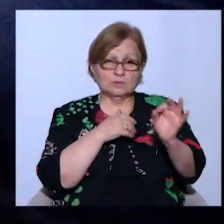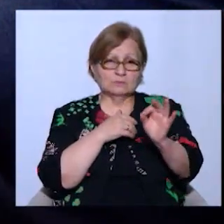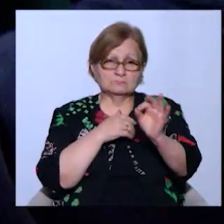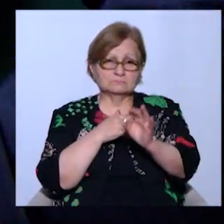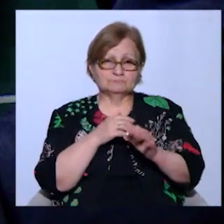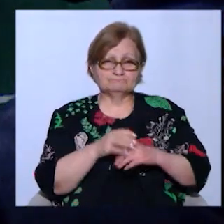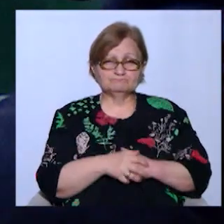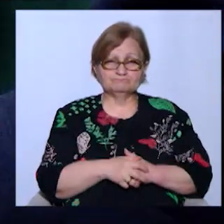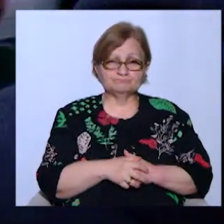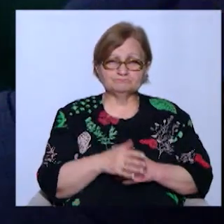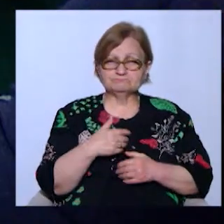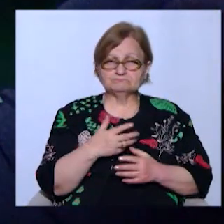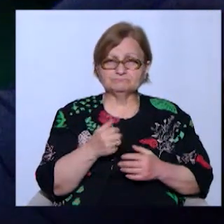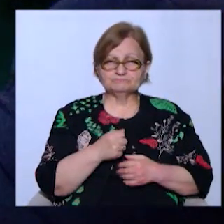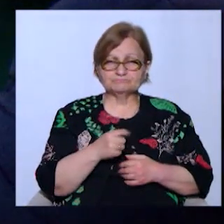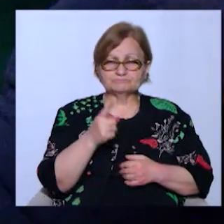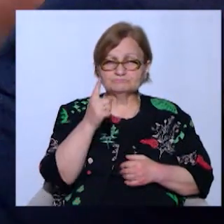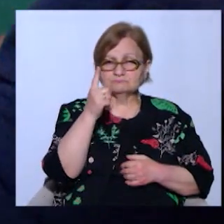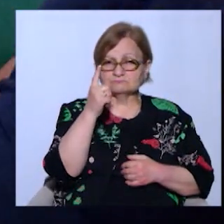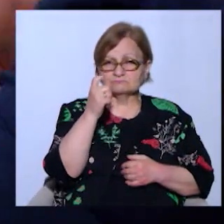30 და მივიღე